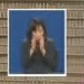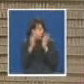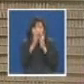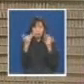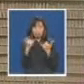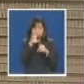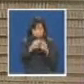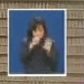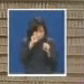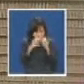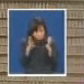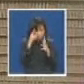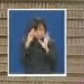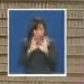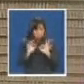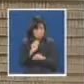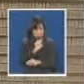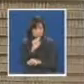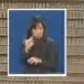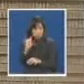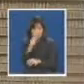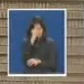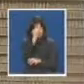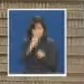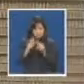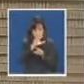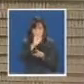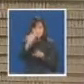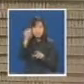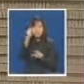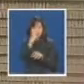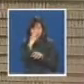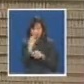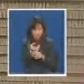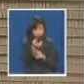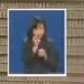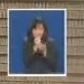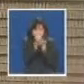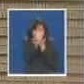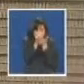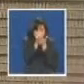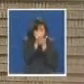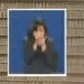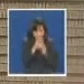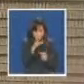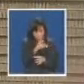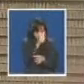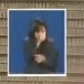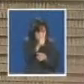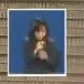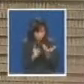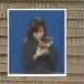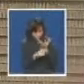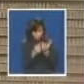นการจับกุมรายใหญ่นะครับคือใหญ่ขึ้นดูจากปริมาณยาเสพติดที่ยึดได้นะครับเป็นกิโลกรัมกับจำนวนคนที่จับ